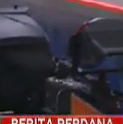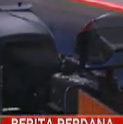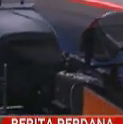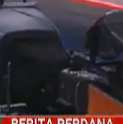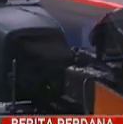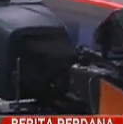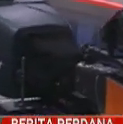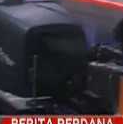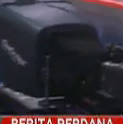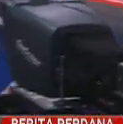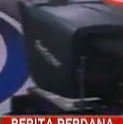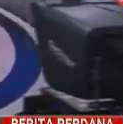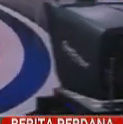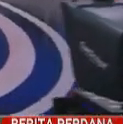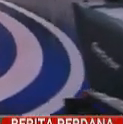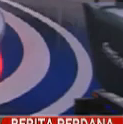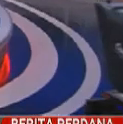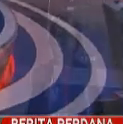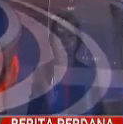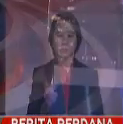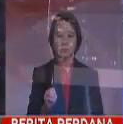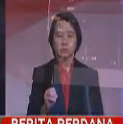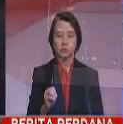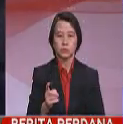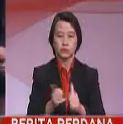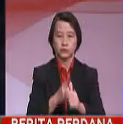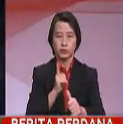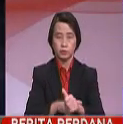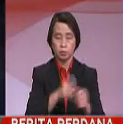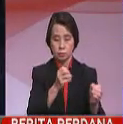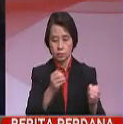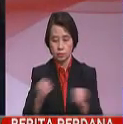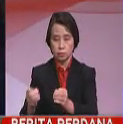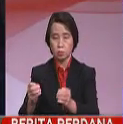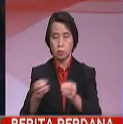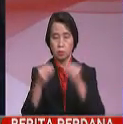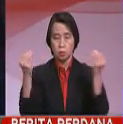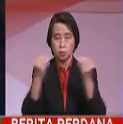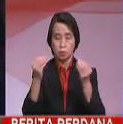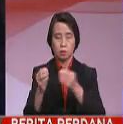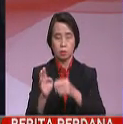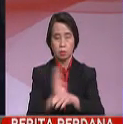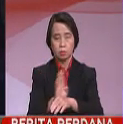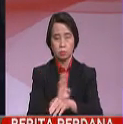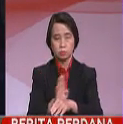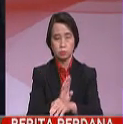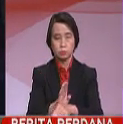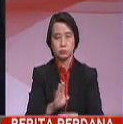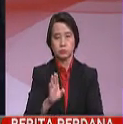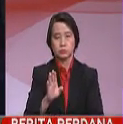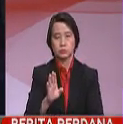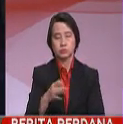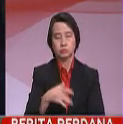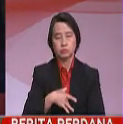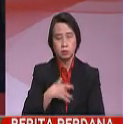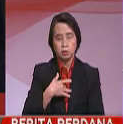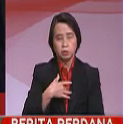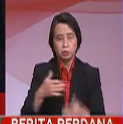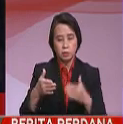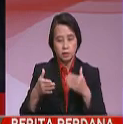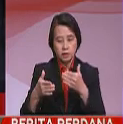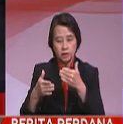Anugerah Nasyid Malaysia 6 2020 yang julung kali dianjurkan Majlis Usahawan Nasyid Malaysia Munshid kian terasa